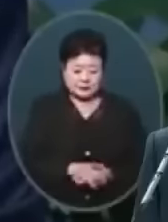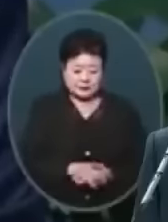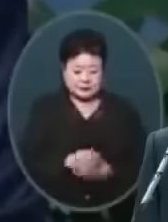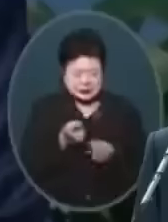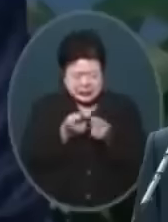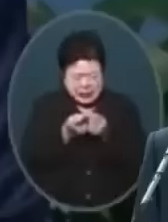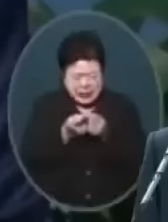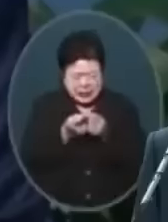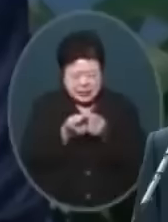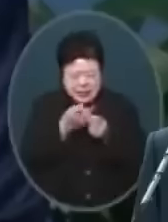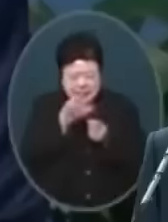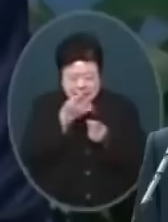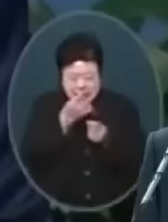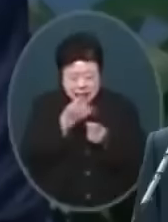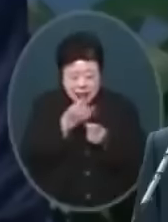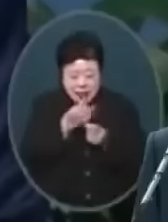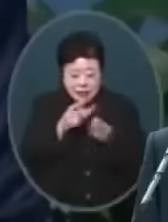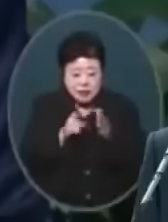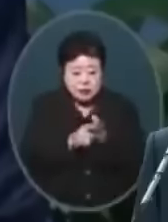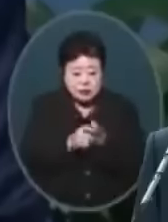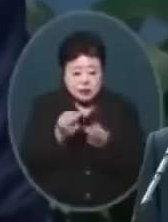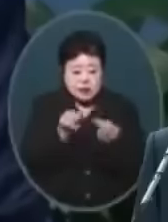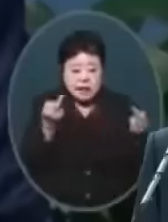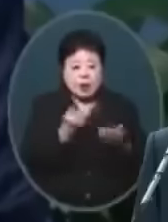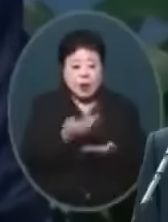겨자씨 하나를 만한 믿음이 산을 옮기는 힘이 있는데